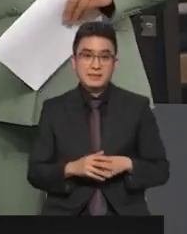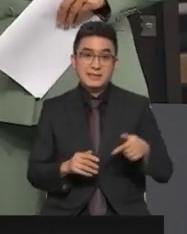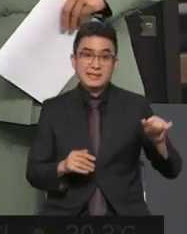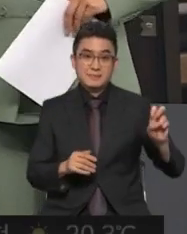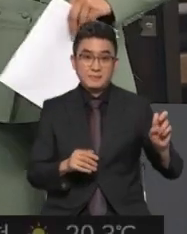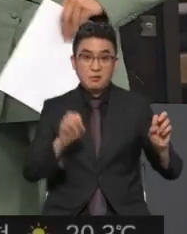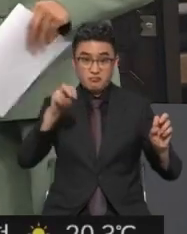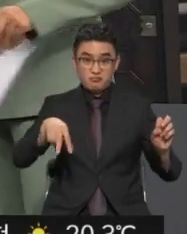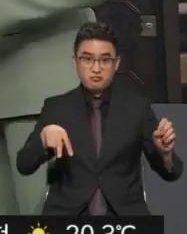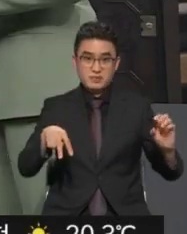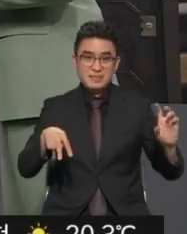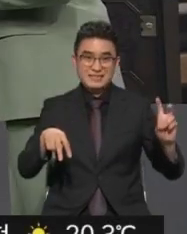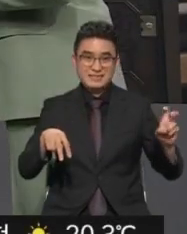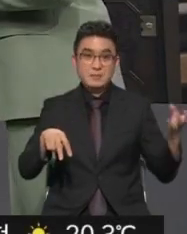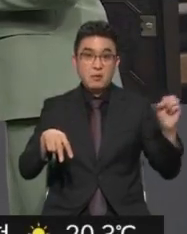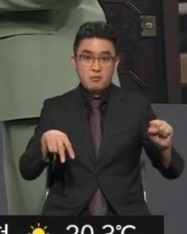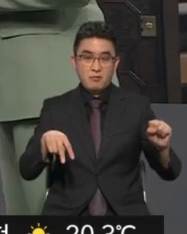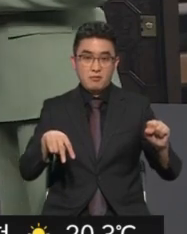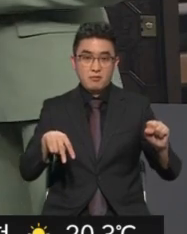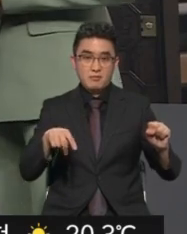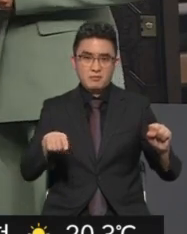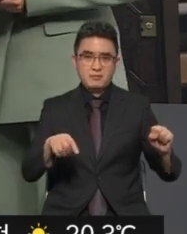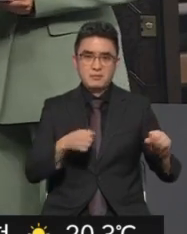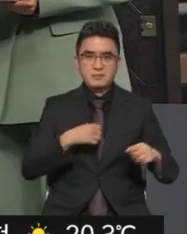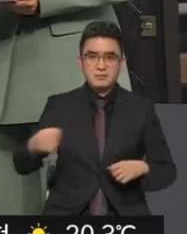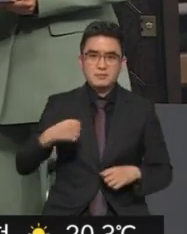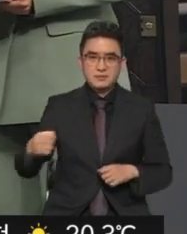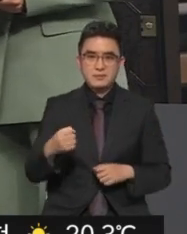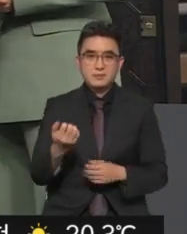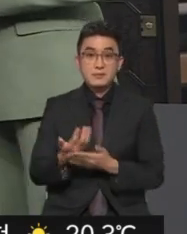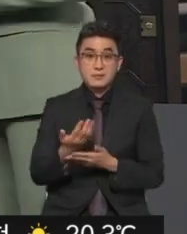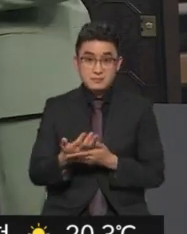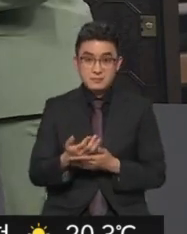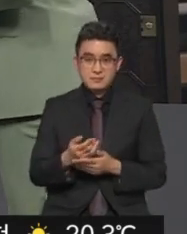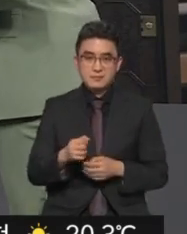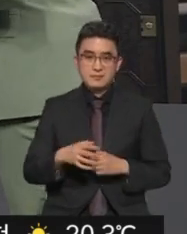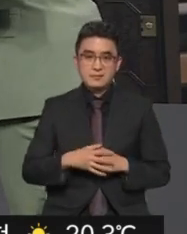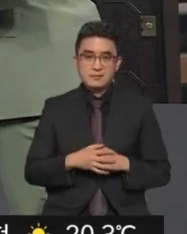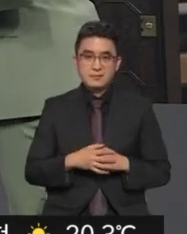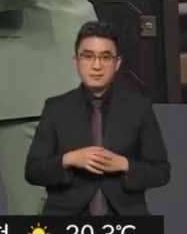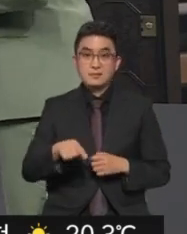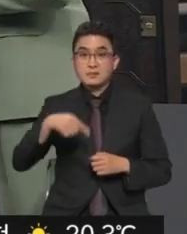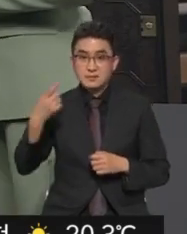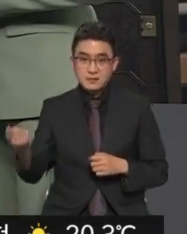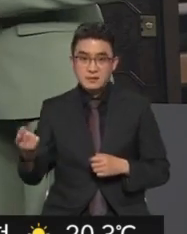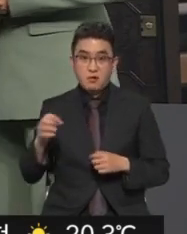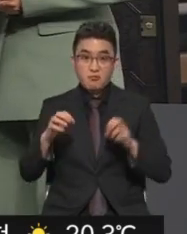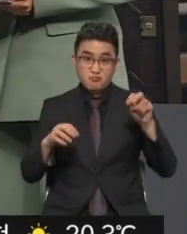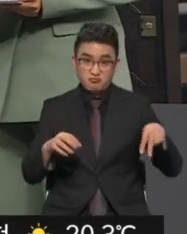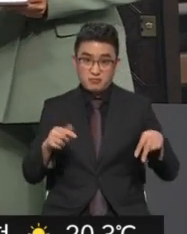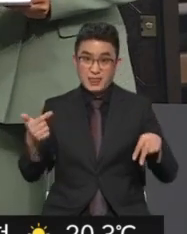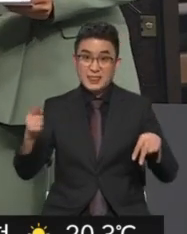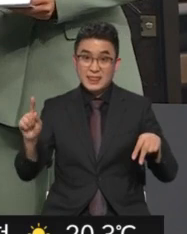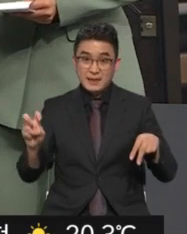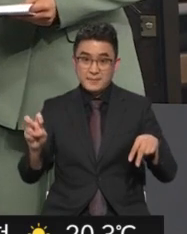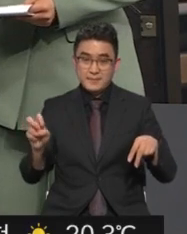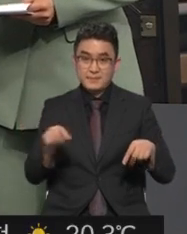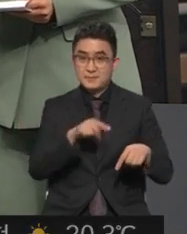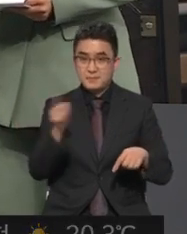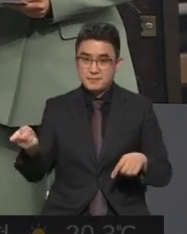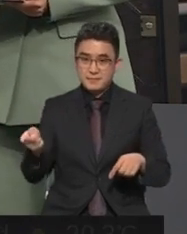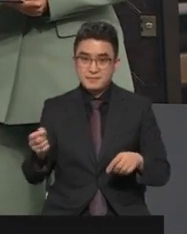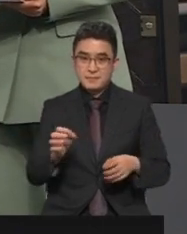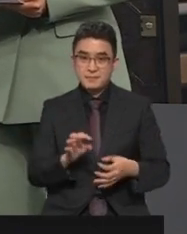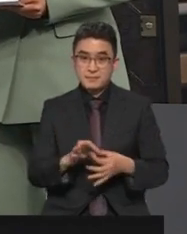통해서 대선자금 20억을 요구를 먼저 했다고 봤습니다이 중에서 8억을 마련한 나뭇 변호사